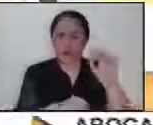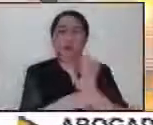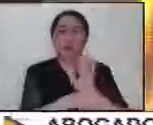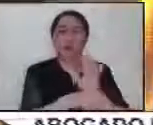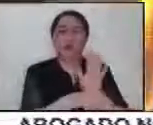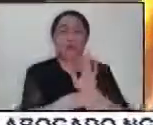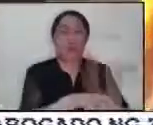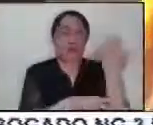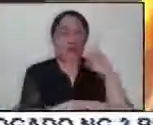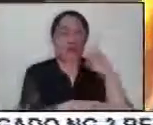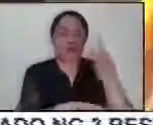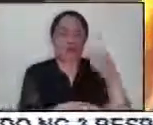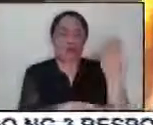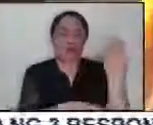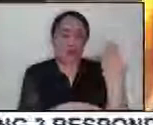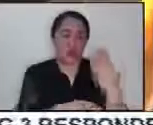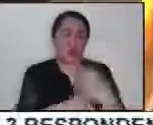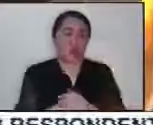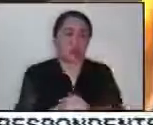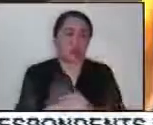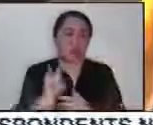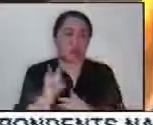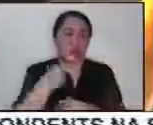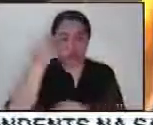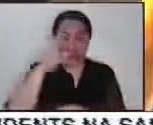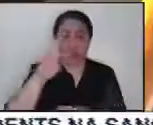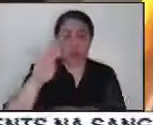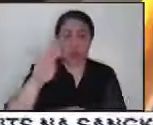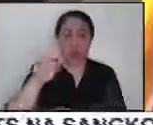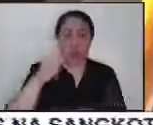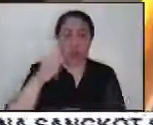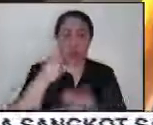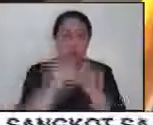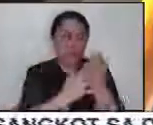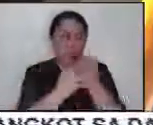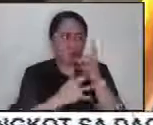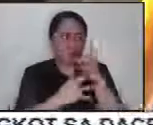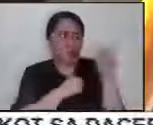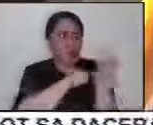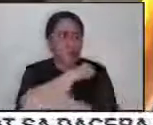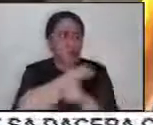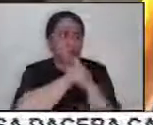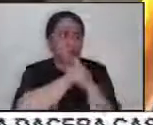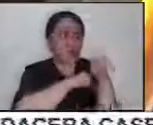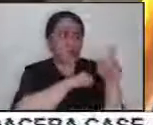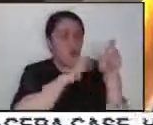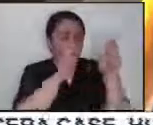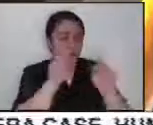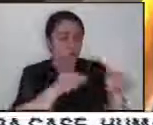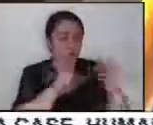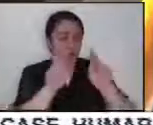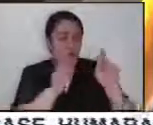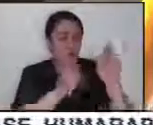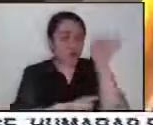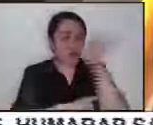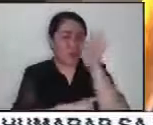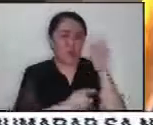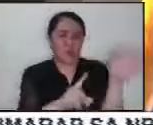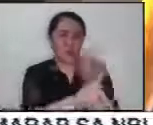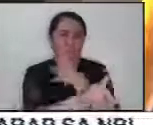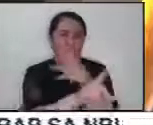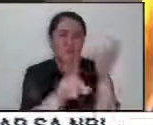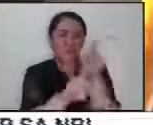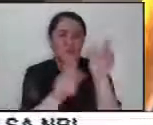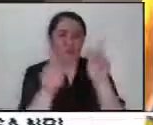suspect. Kasama po sila Mark Anthony Rosales, Jamir Cunanan at Ed Madrid sa mga tinitingnan ngayon ng NBI na